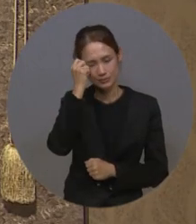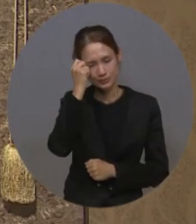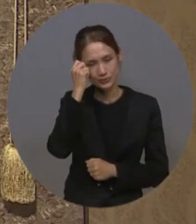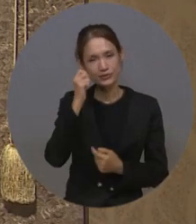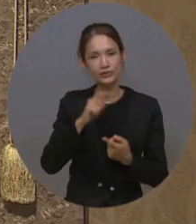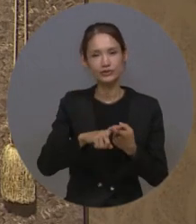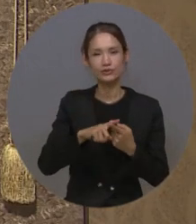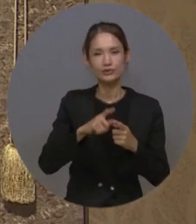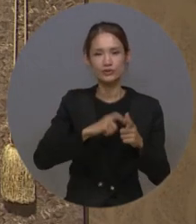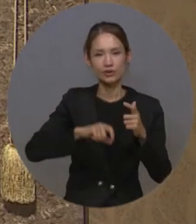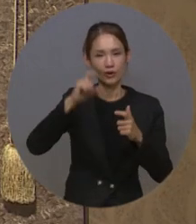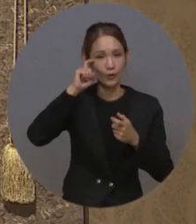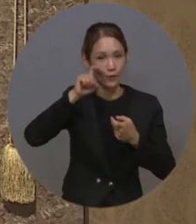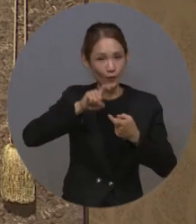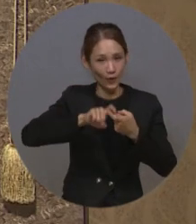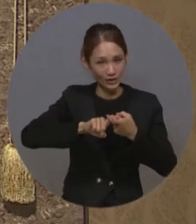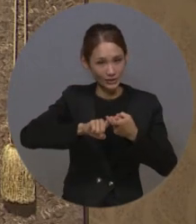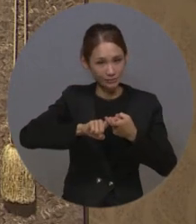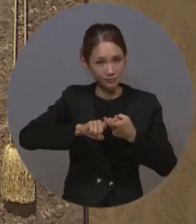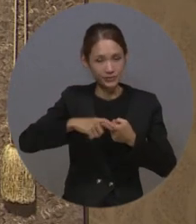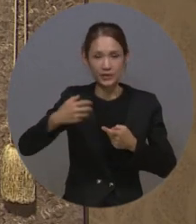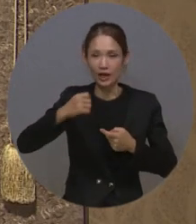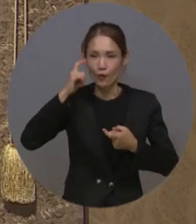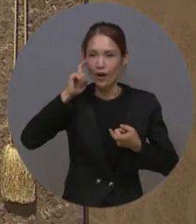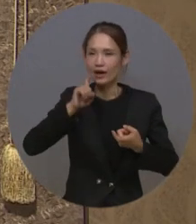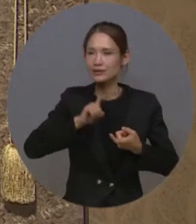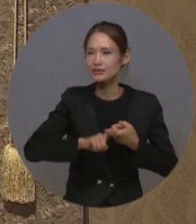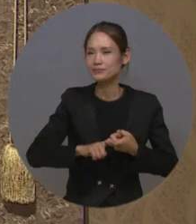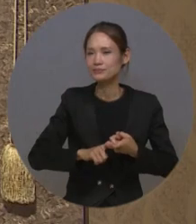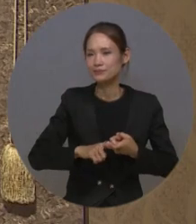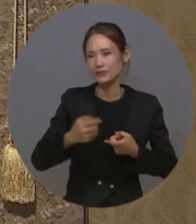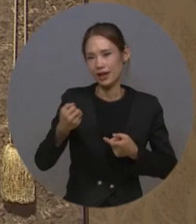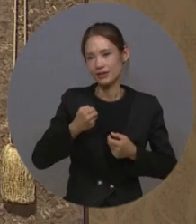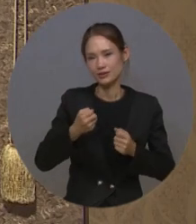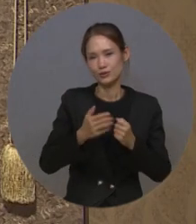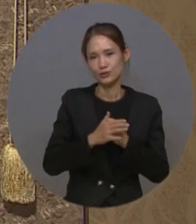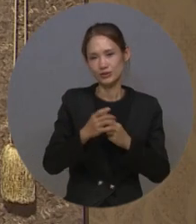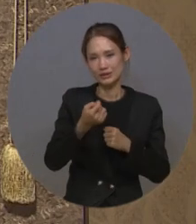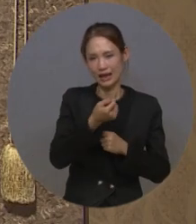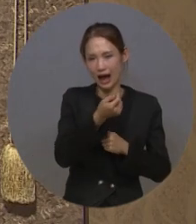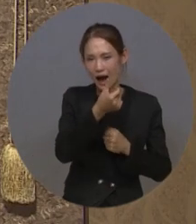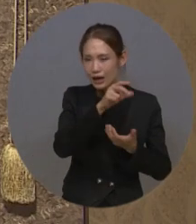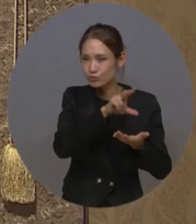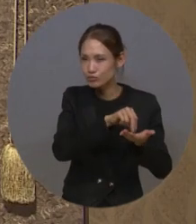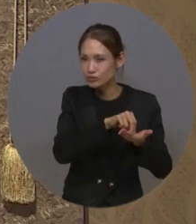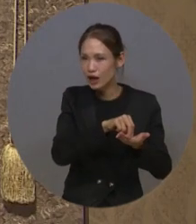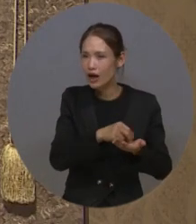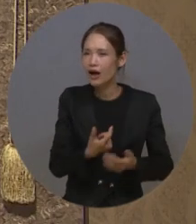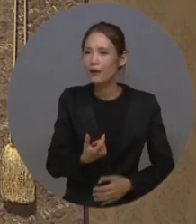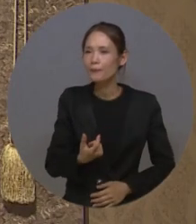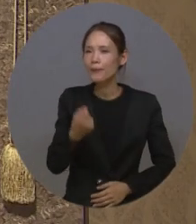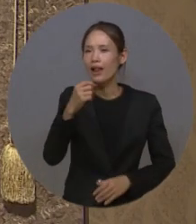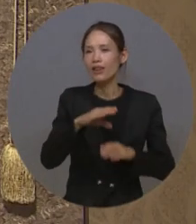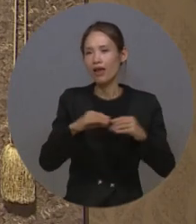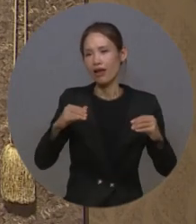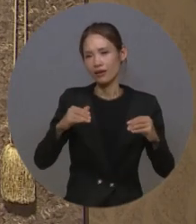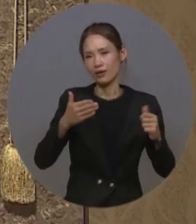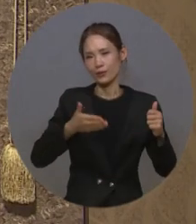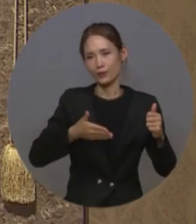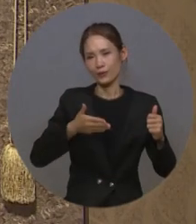대해서 좀 더 관심을 기울이시고 관심을 갖고 작은 문제라도 빨리 해결할 수